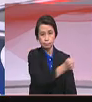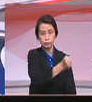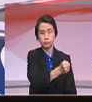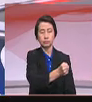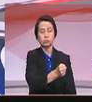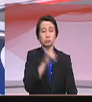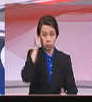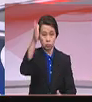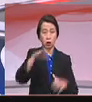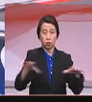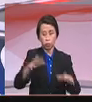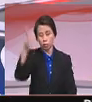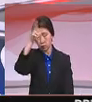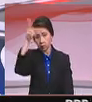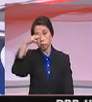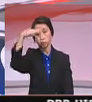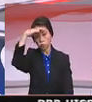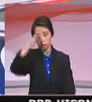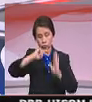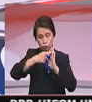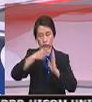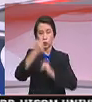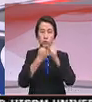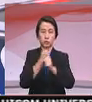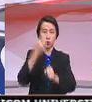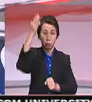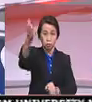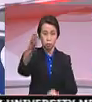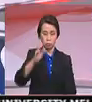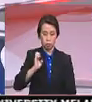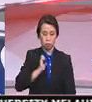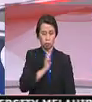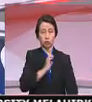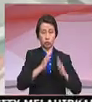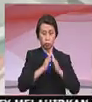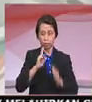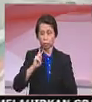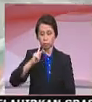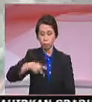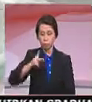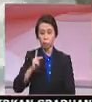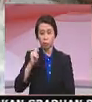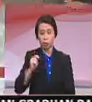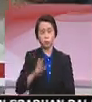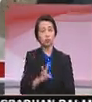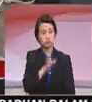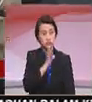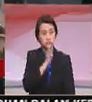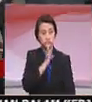itu bakal diambil kerajaan negeri bermula tahun depan. Esko Perumahan dan Kerajaan Tempatan Negeri Ayub Jamil